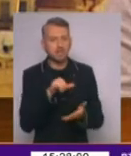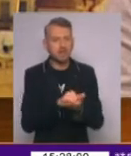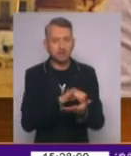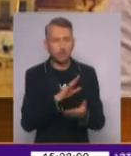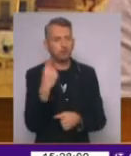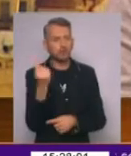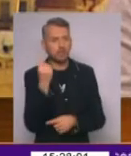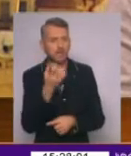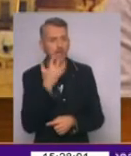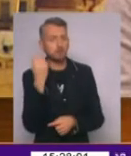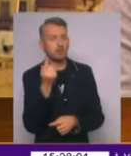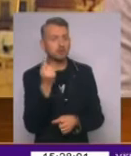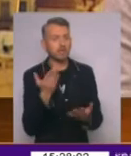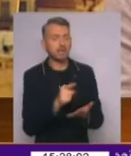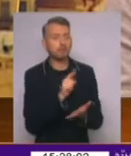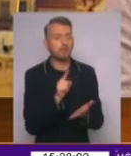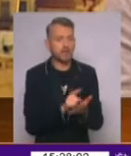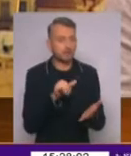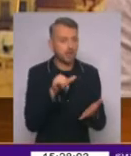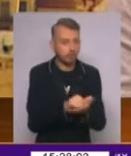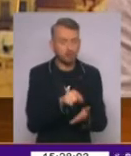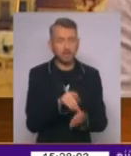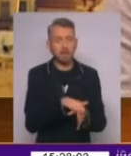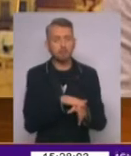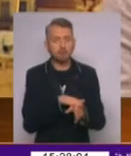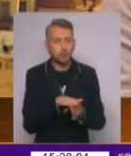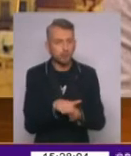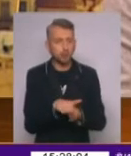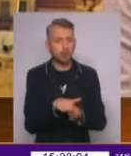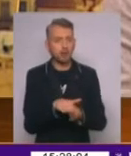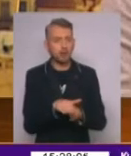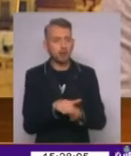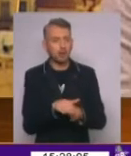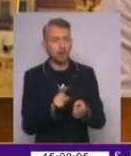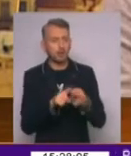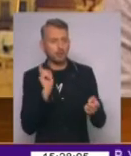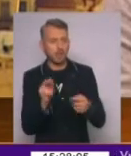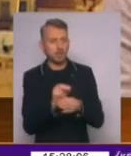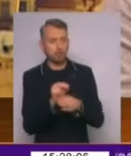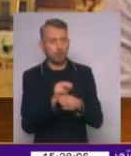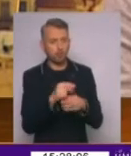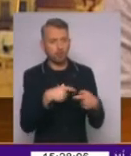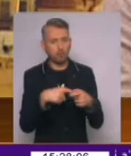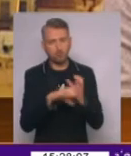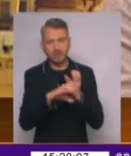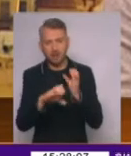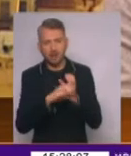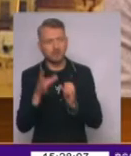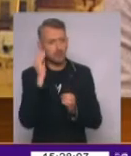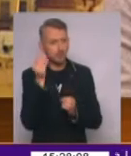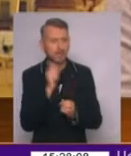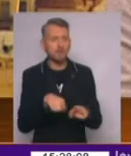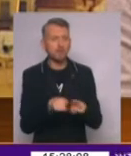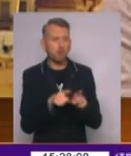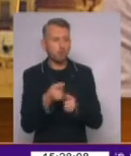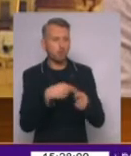лічильники, теплолічильники, які зобов'язані встановлювати. Вони абсолютно відійшли від ремонту комунікацій. Зважаючи на те, що все одно це